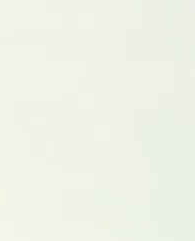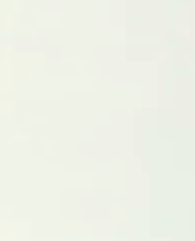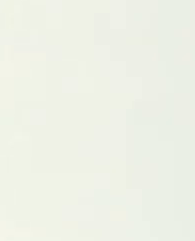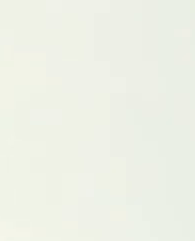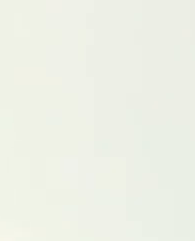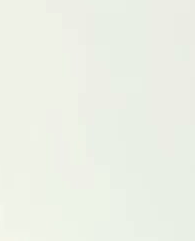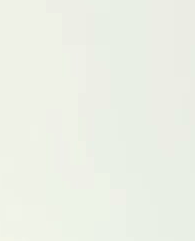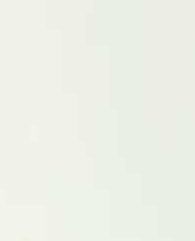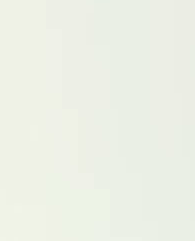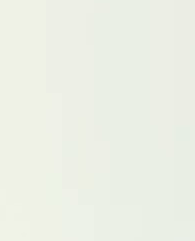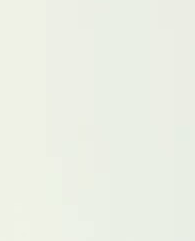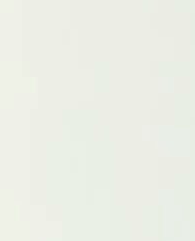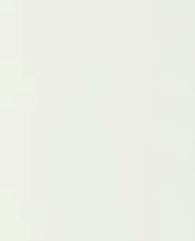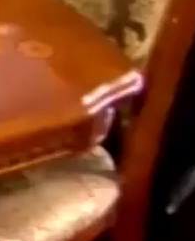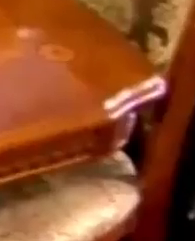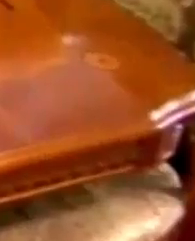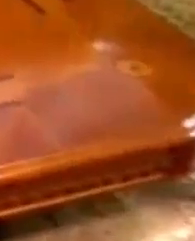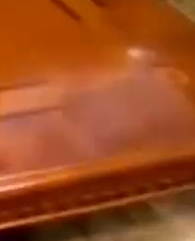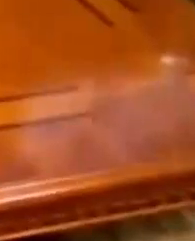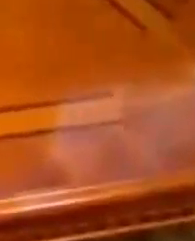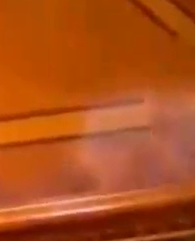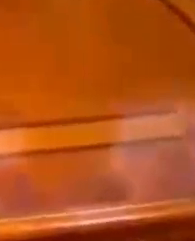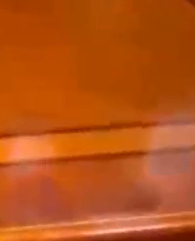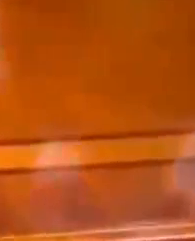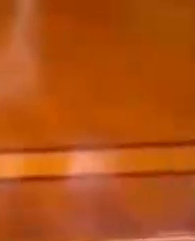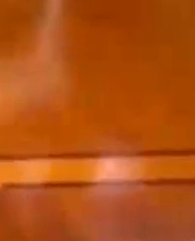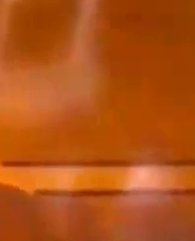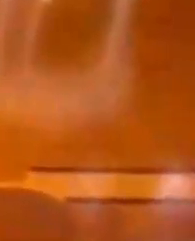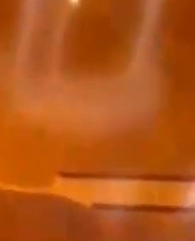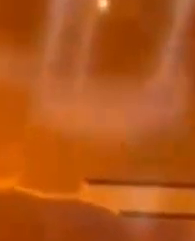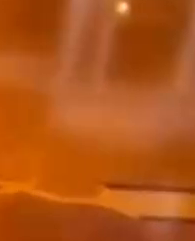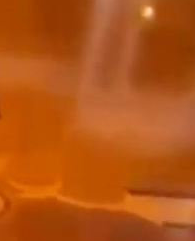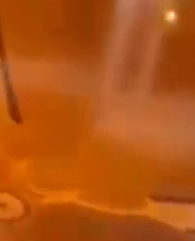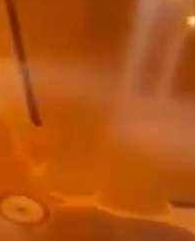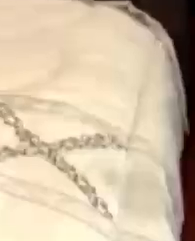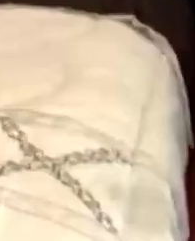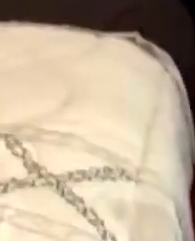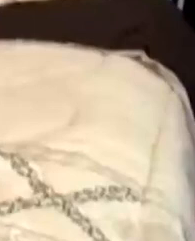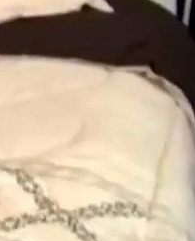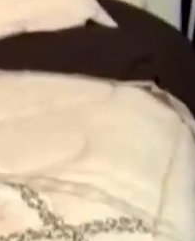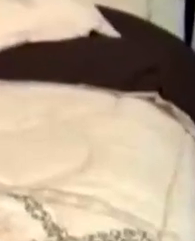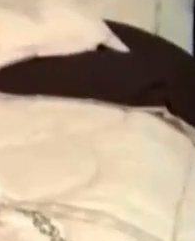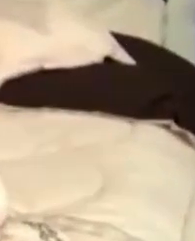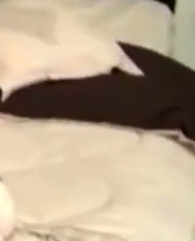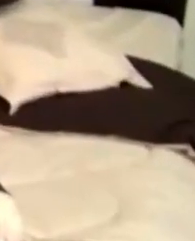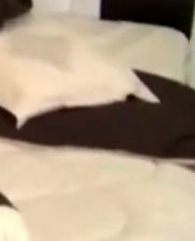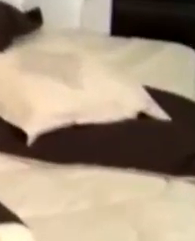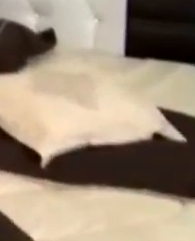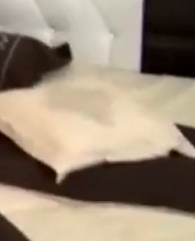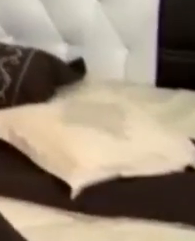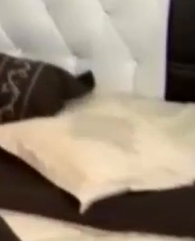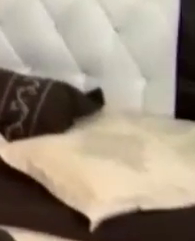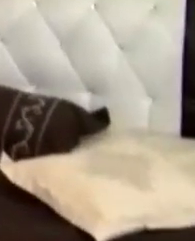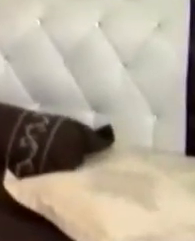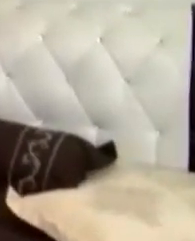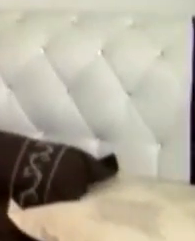uruhare rw'ubushakashatsi mu kubaka u Rwanda Alarm Show ngaho abasirimu ba shopping ibikoresho byo mu ngo